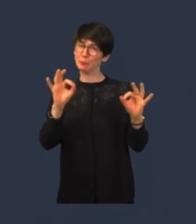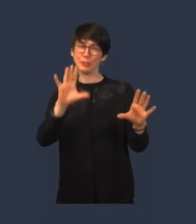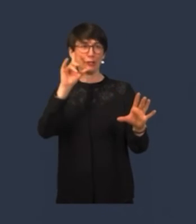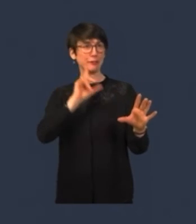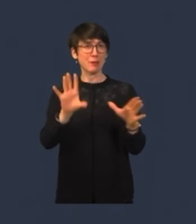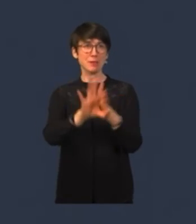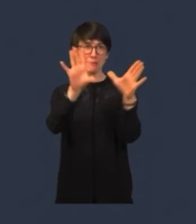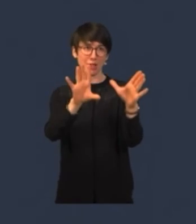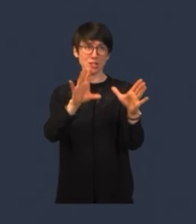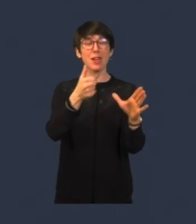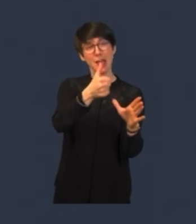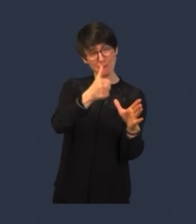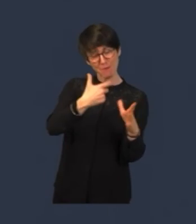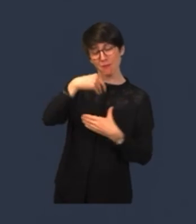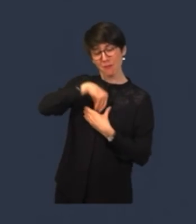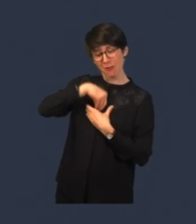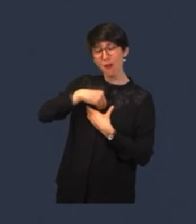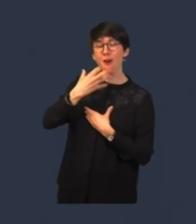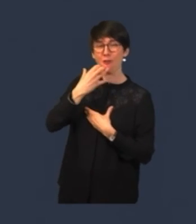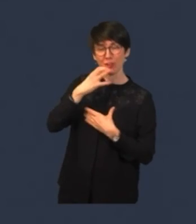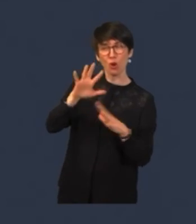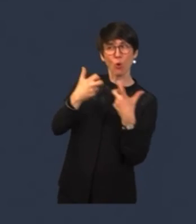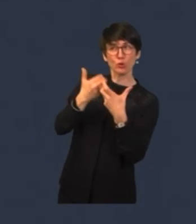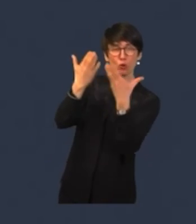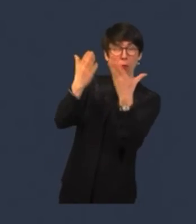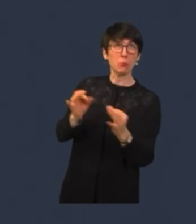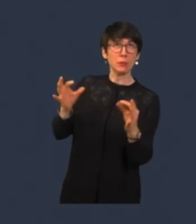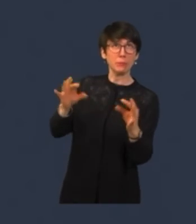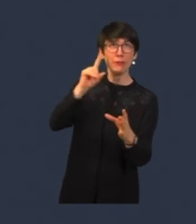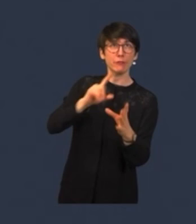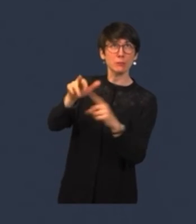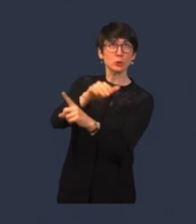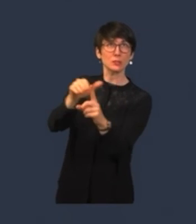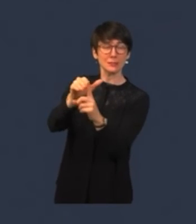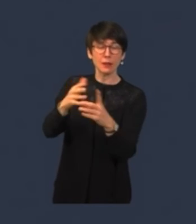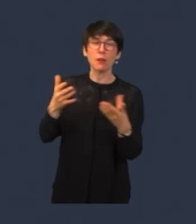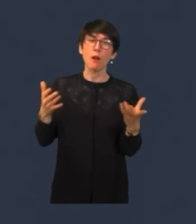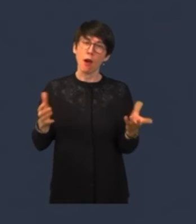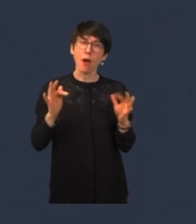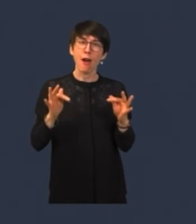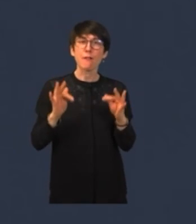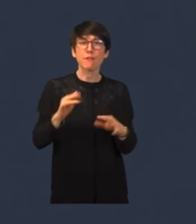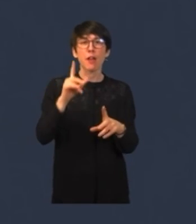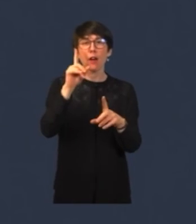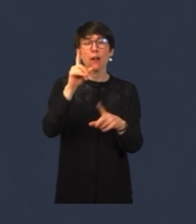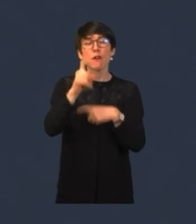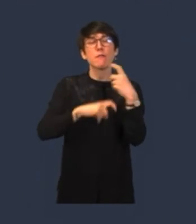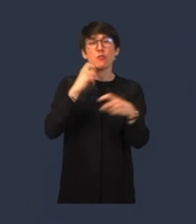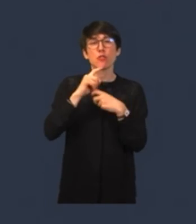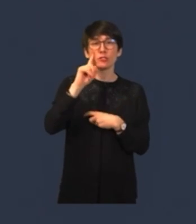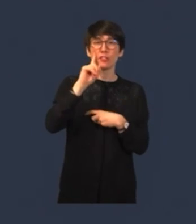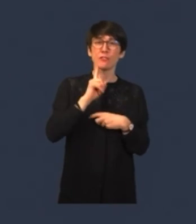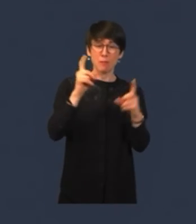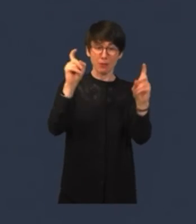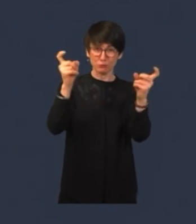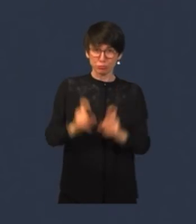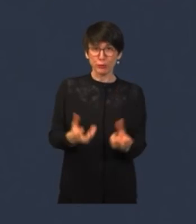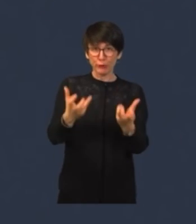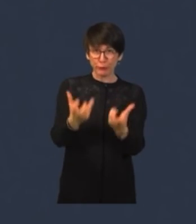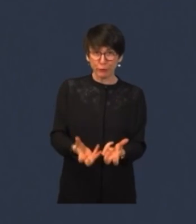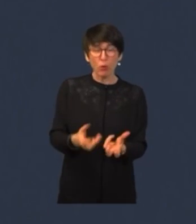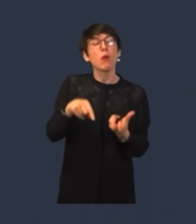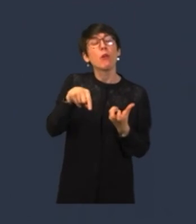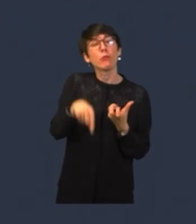de ressembler à des femmes. Monsieur le Président, pour réduire les violences faites aux femmes, je pense profondément qu'il